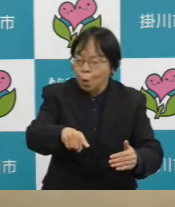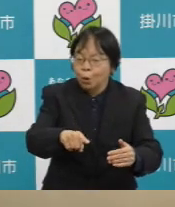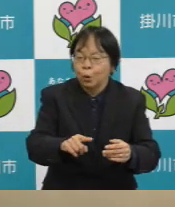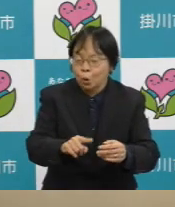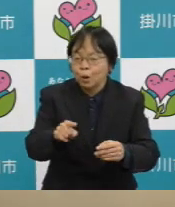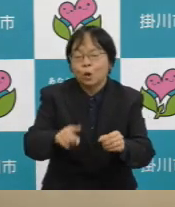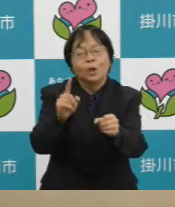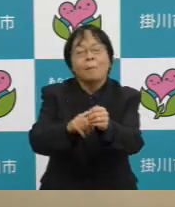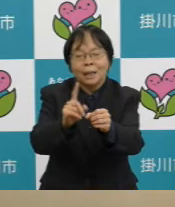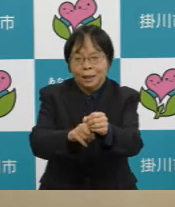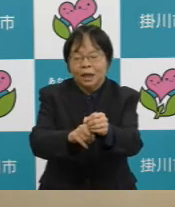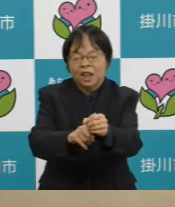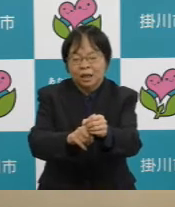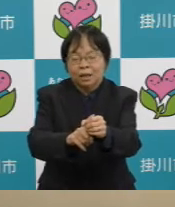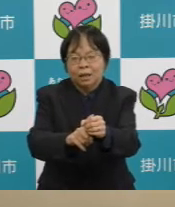ういう、